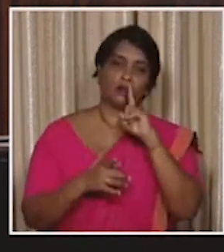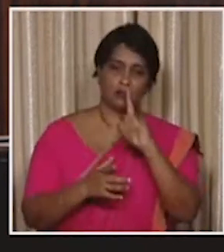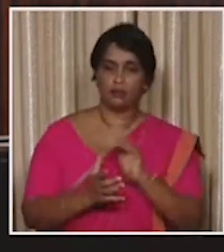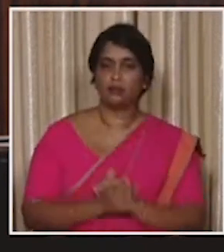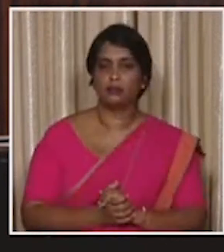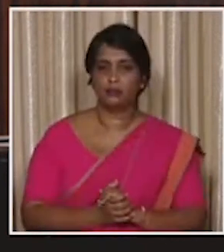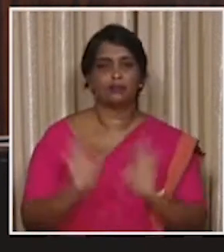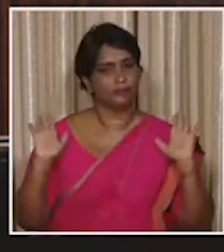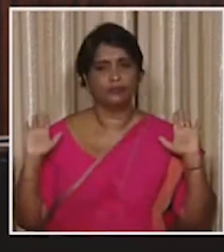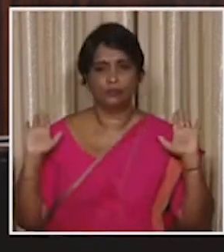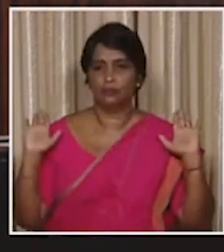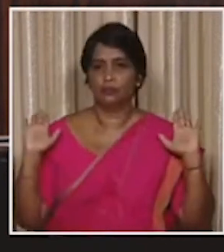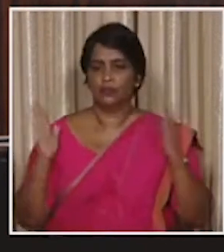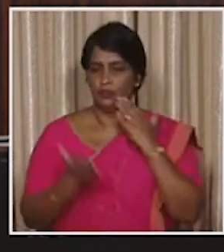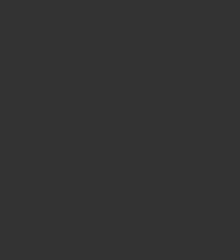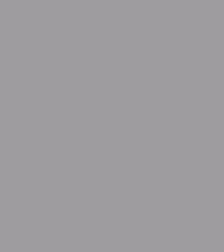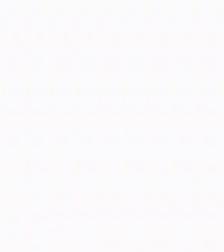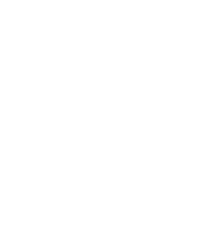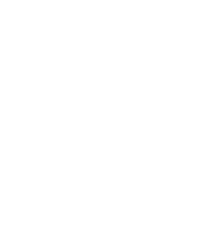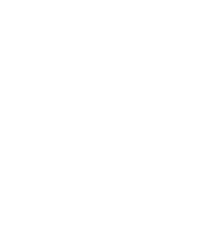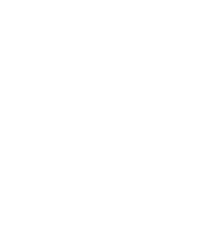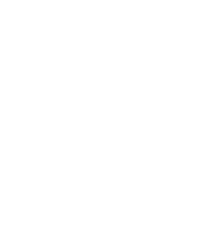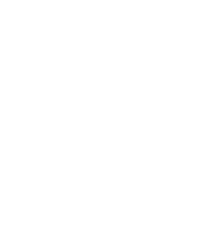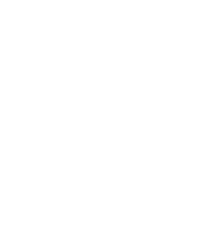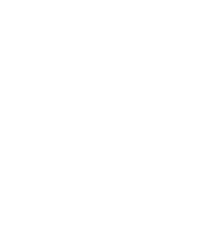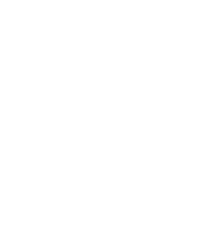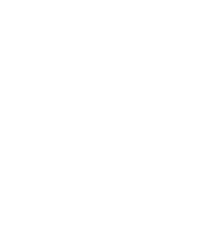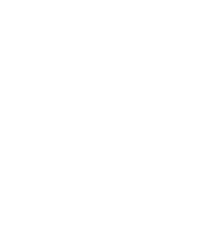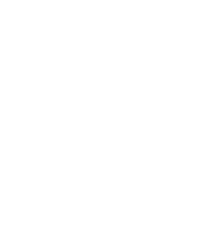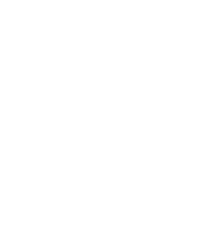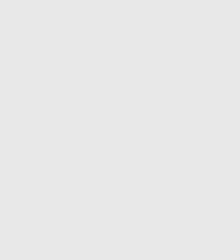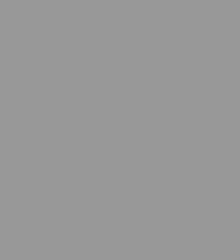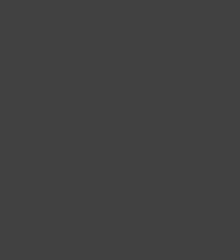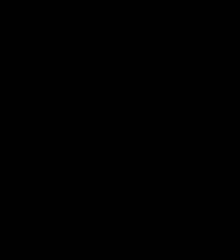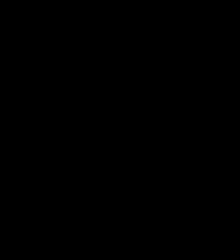කියන්නේ. ඔව්. බොහොම ස්තුතියි. තවත් ඔතනින් එහාට කතා නැහැ.